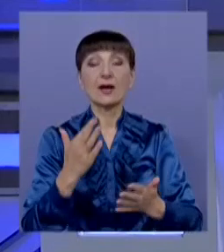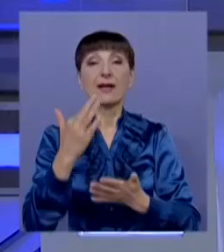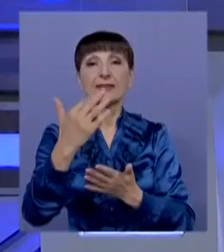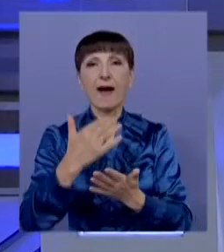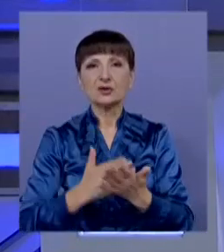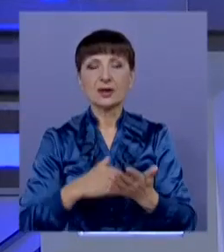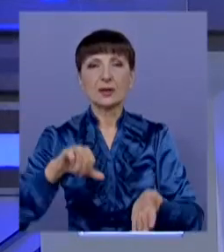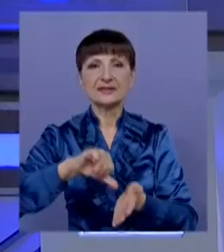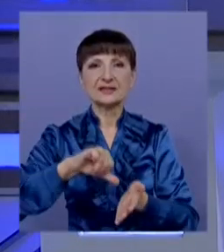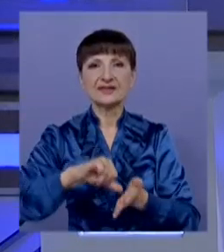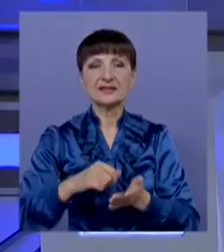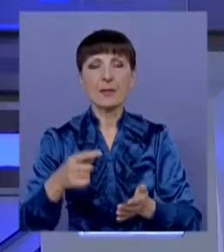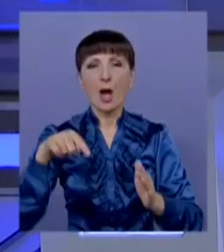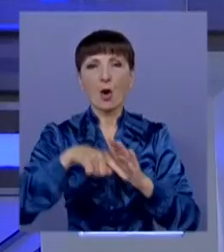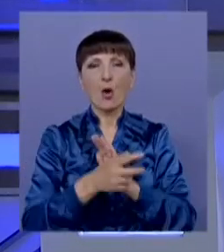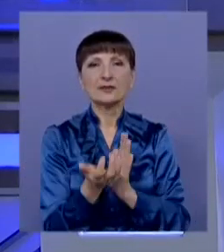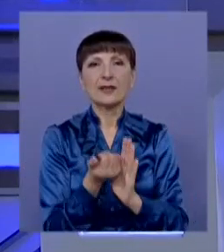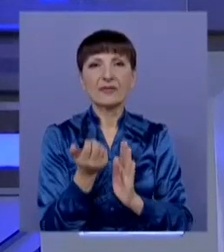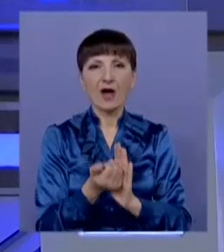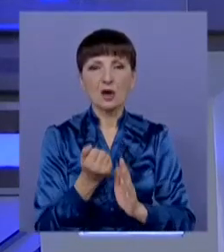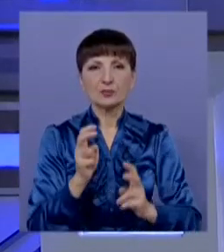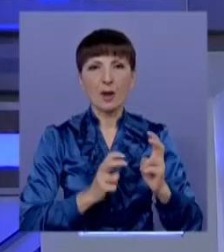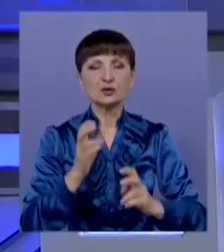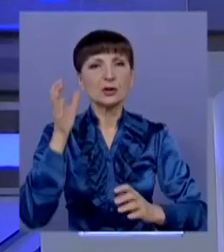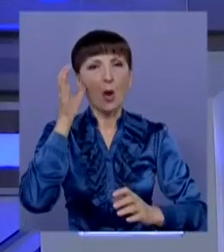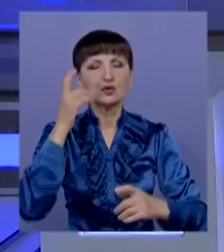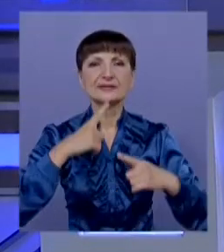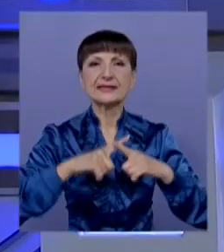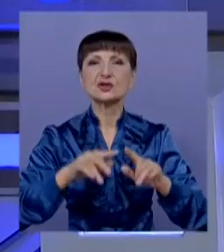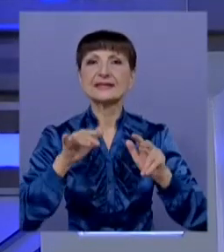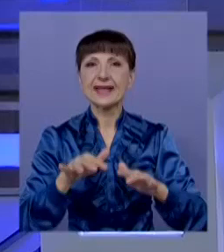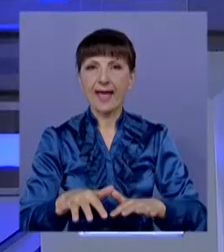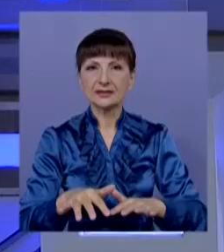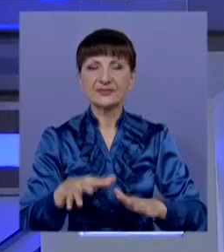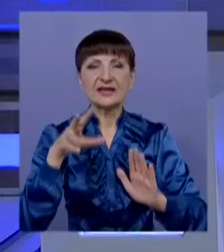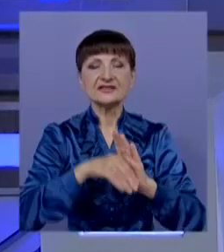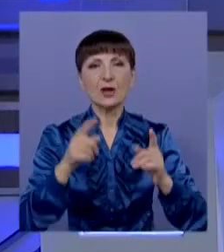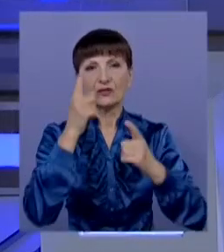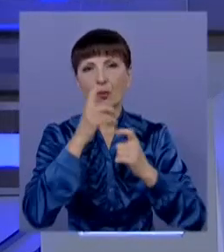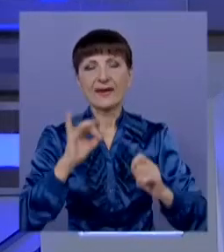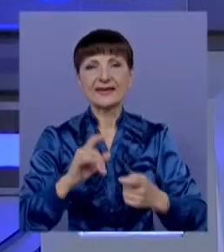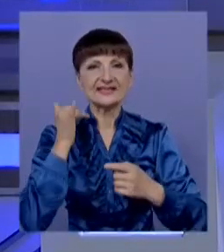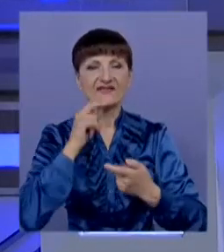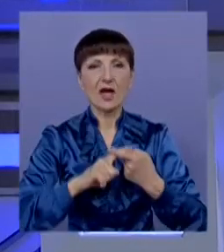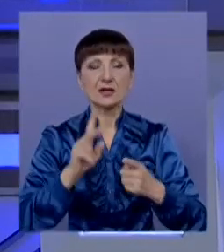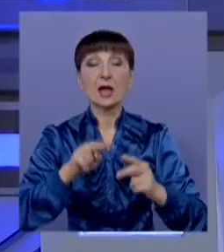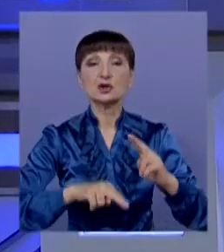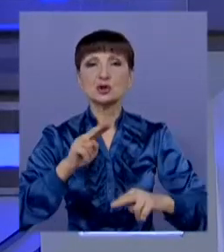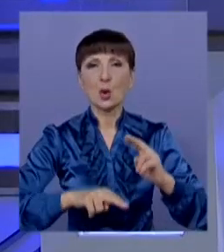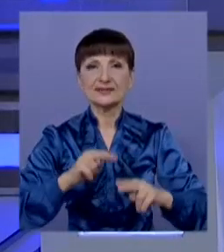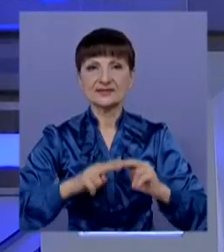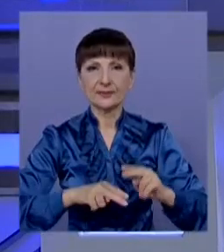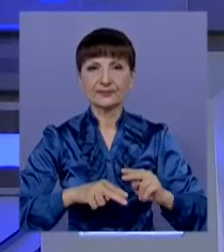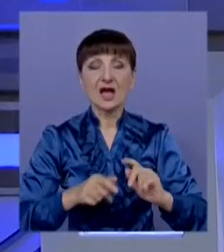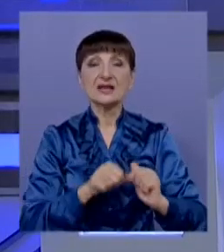идут представители горнодобывающей промышленности, научная и техническая деятельность, сферы информации и связи, а также строительство.